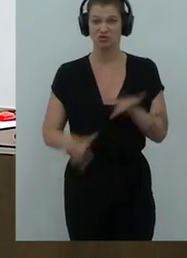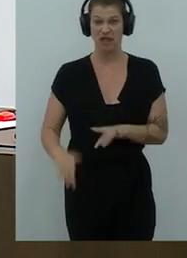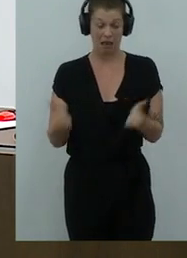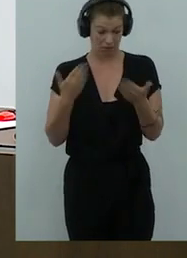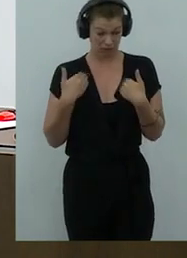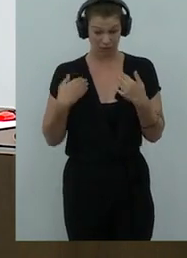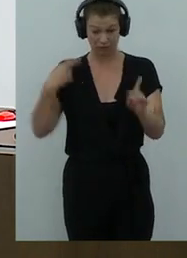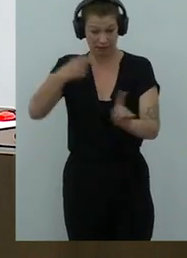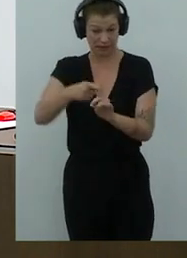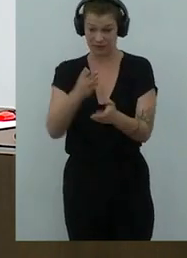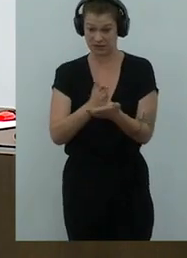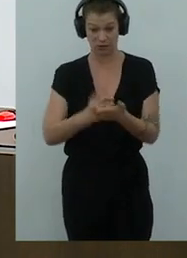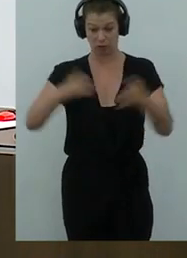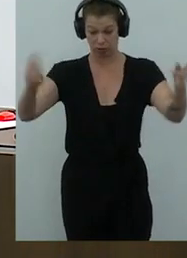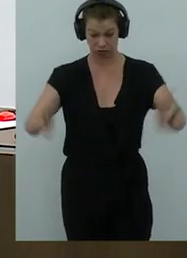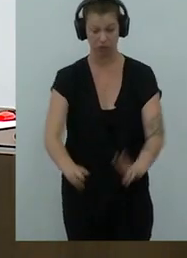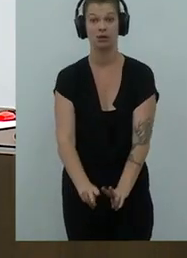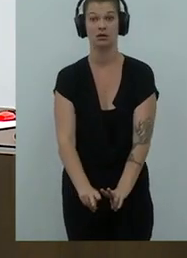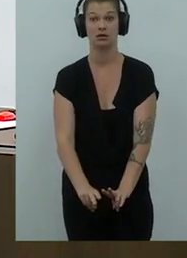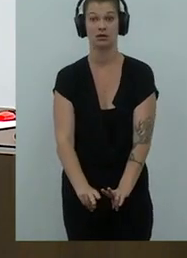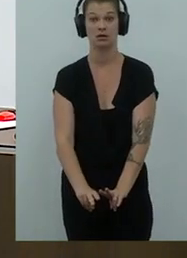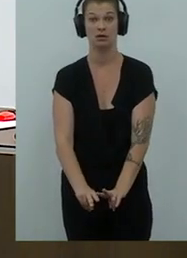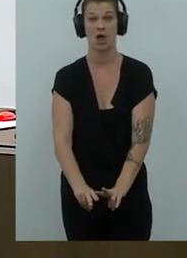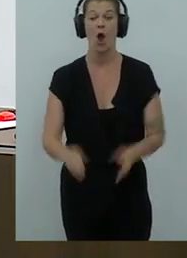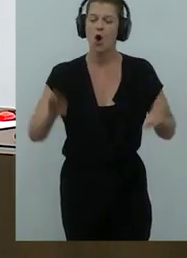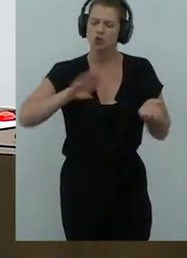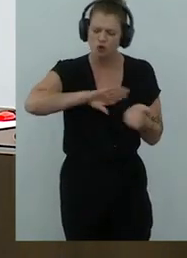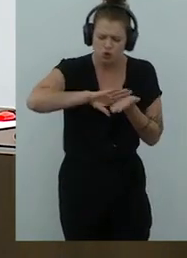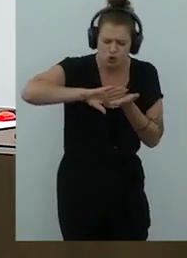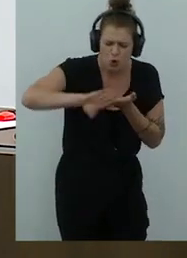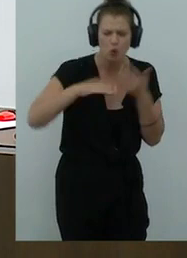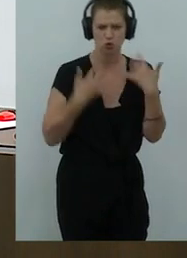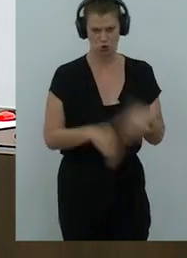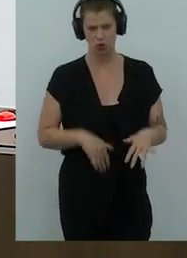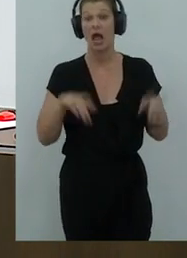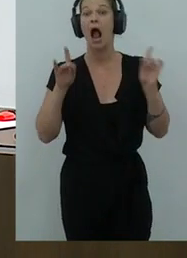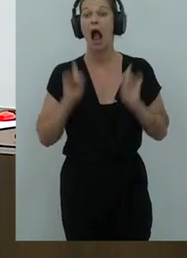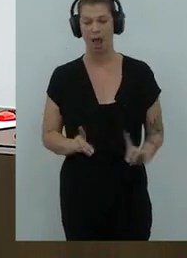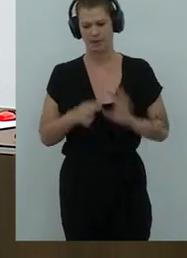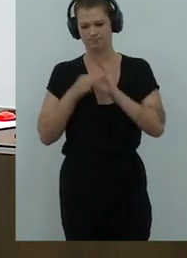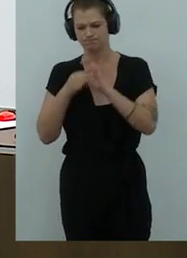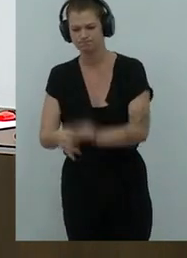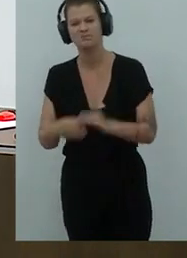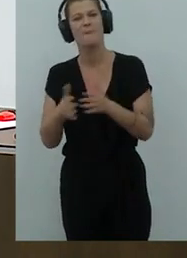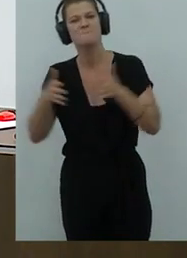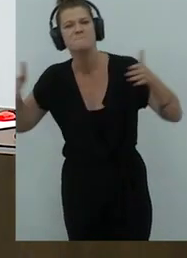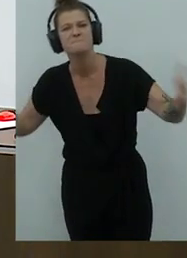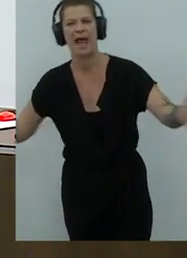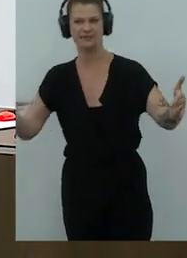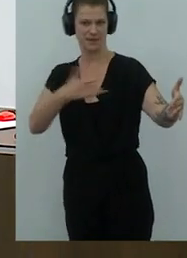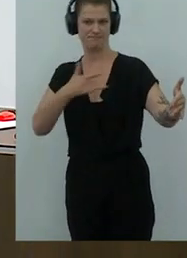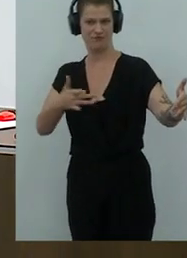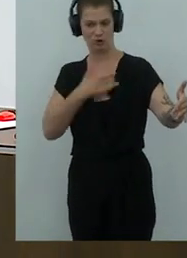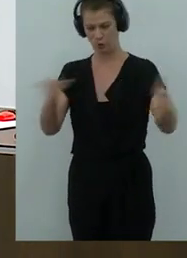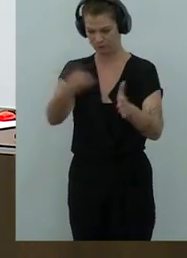Frau Präsidentin. Schonungslos, aber im Sinne der breiten Bevölkerung, aller Salzburgerinnen und Salzburger